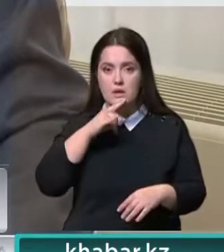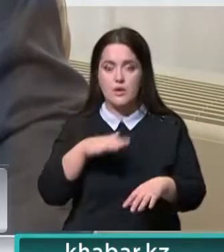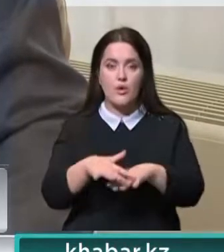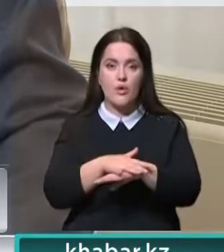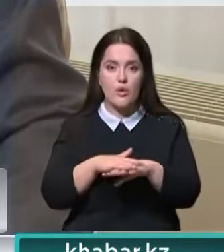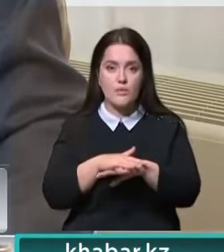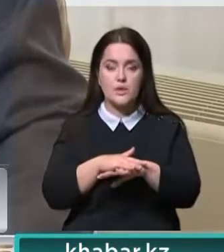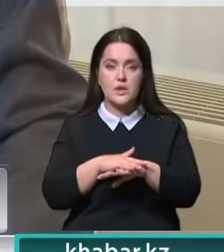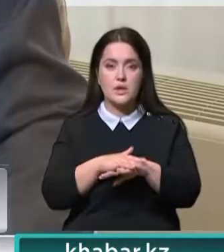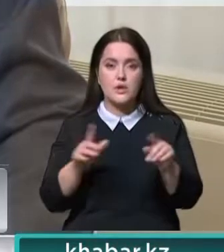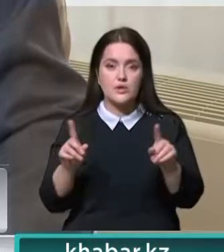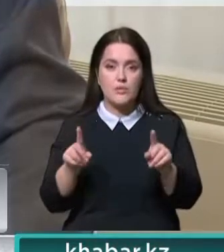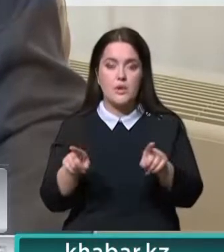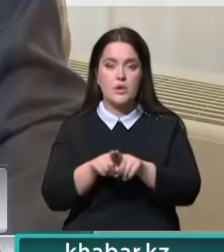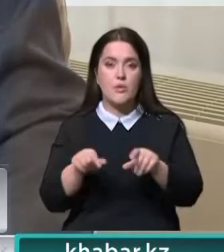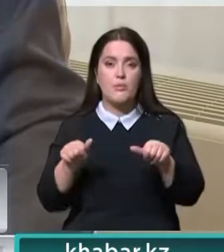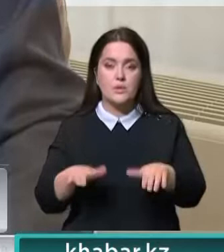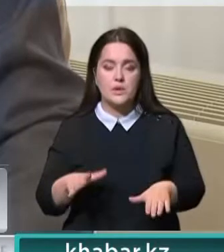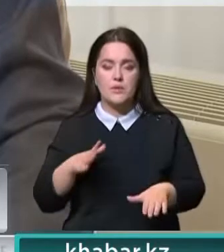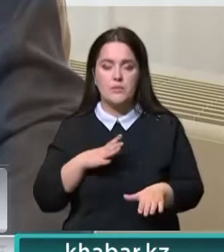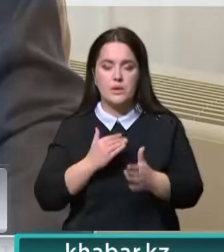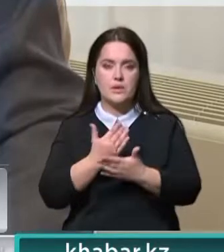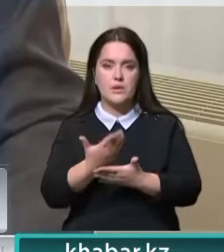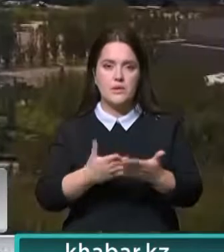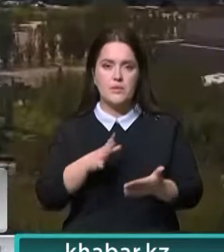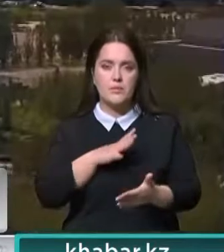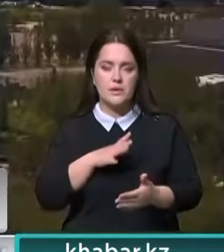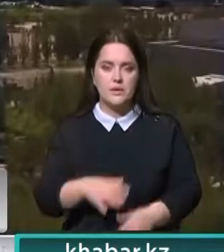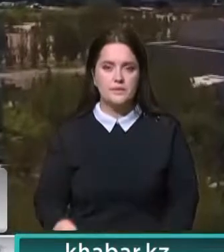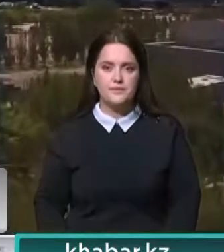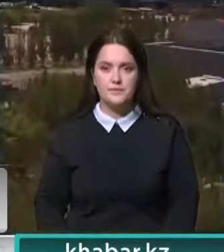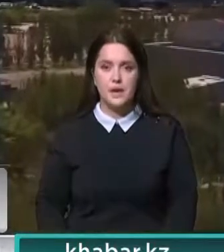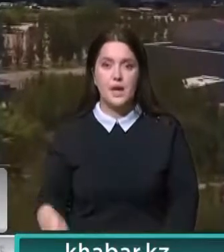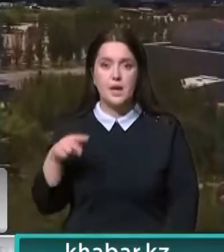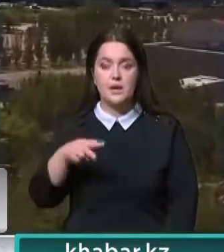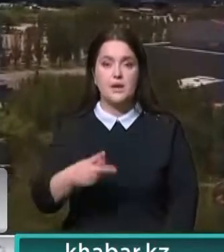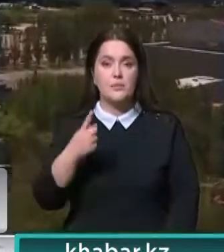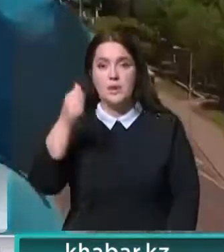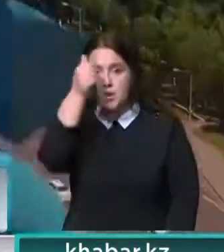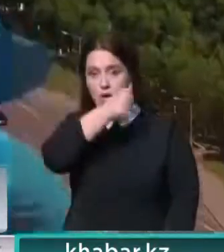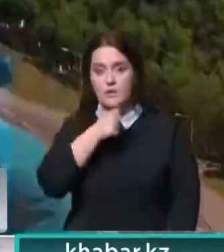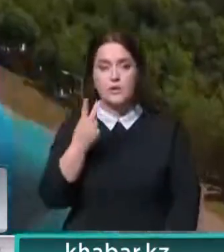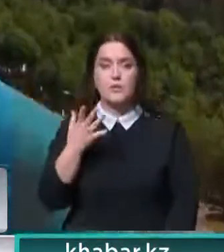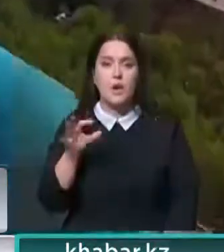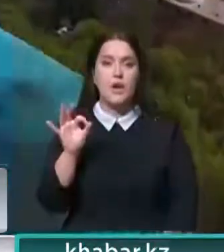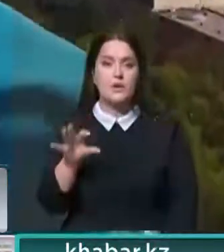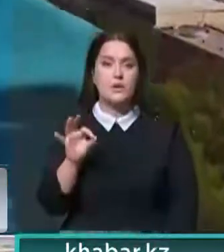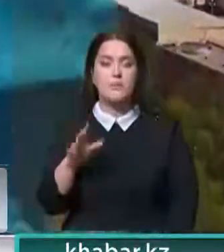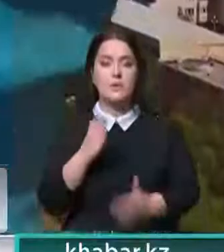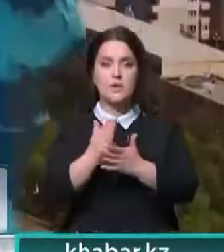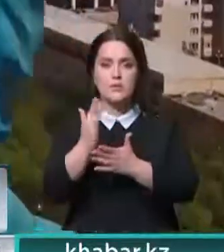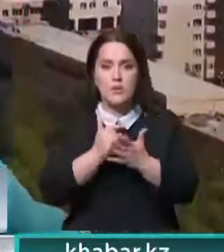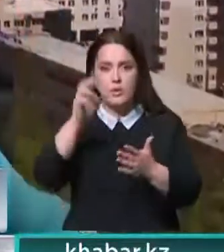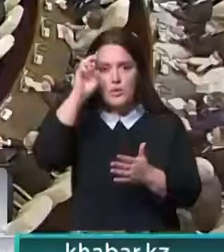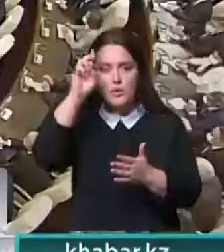о том, чтобы такое постановление Верховным Советом было принято. В 2001 году 25 октября включили в перечень